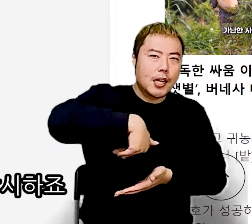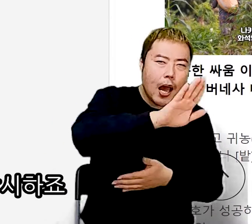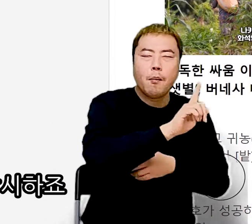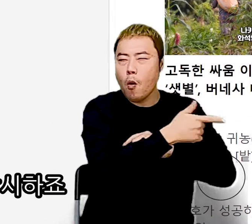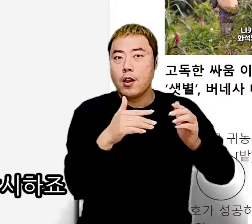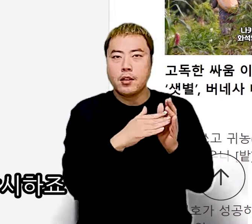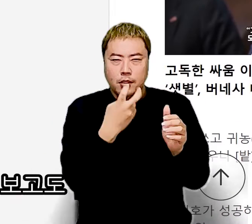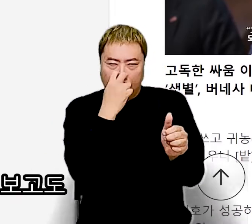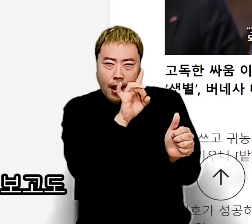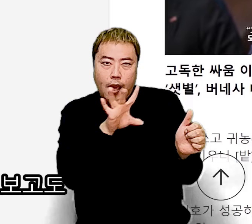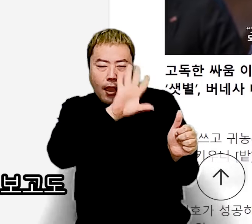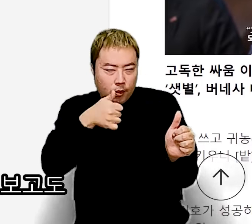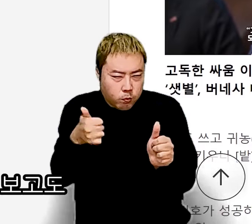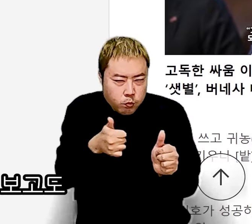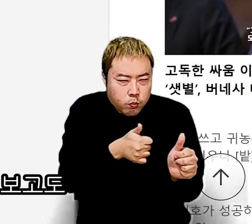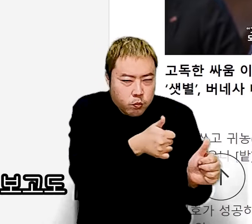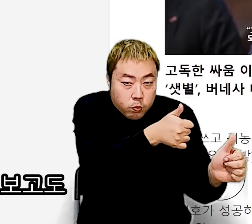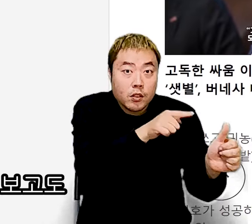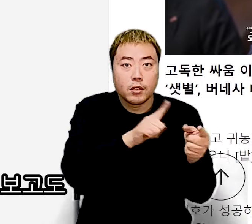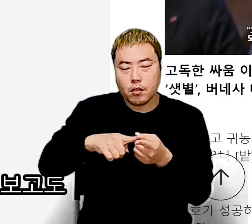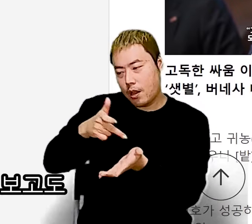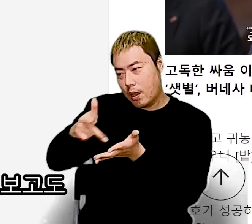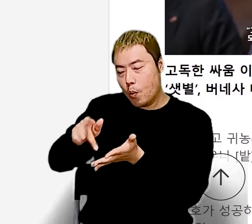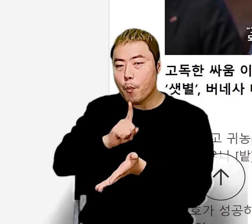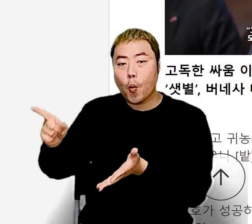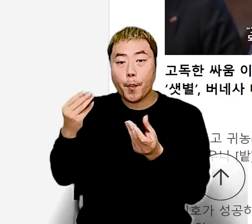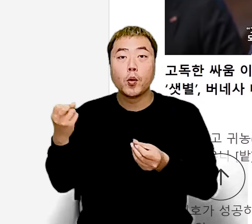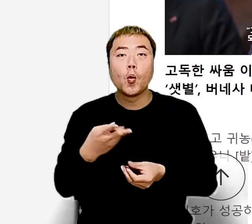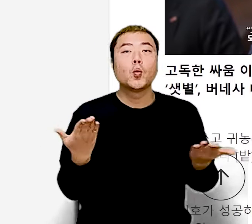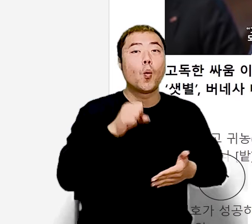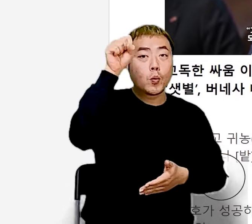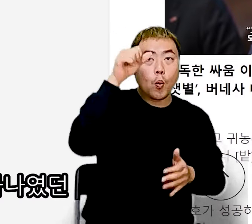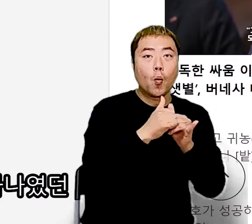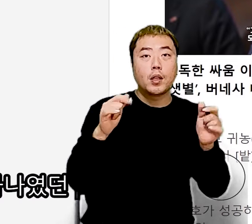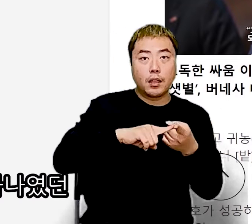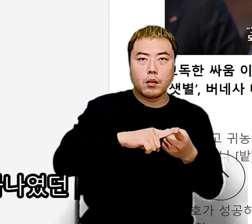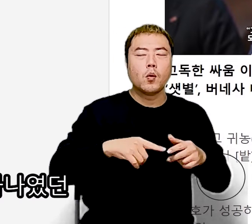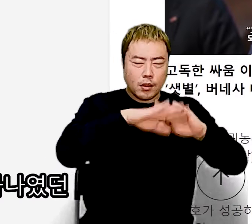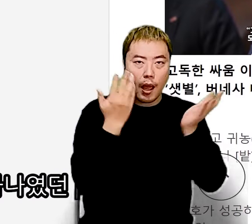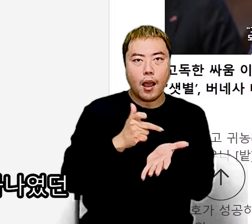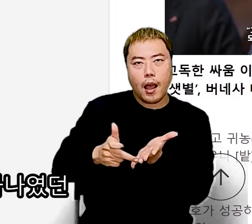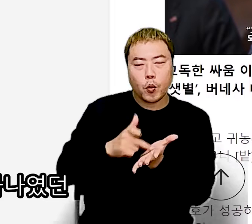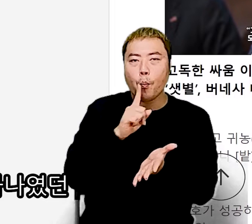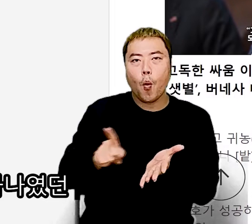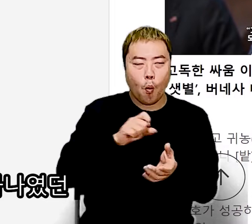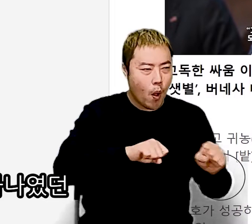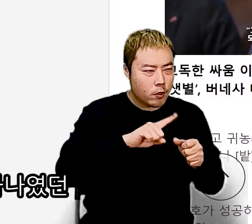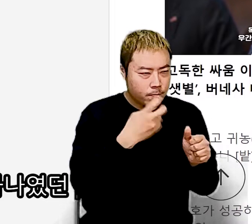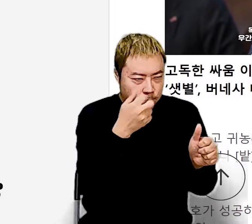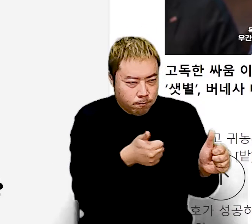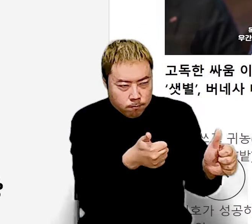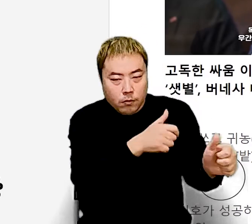과정을 감시하죠. 그리고 노조원에 대한 실시간 보고도 계속 올라옵니다. 당시 하나와의 매각 기업